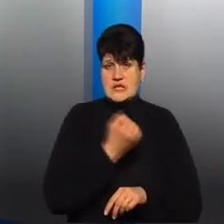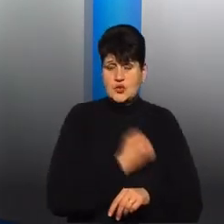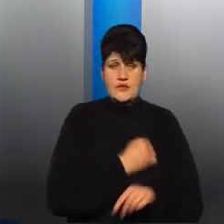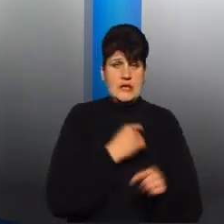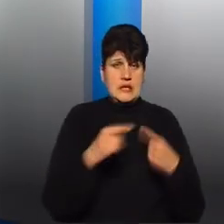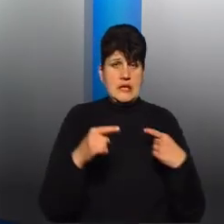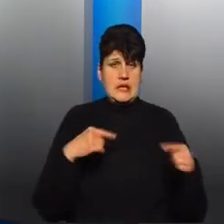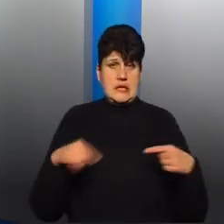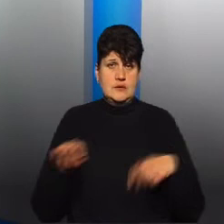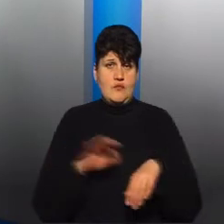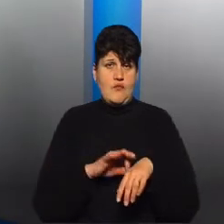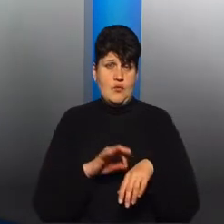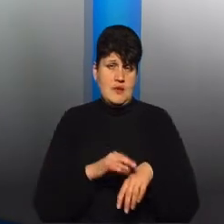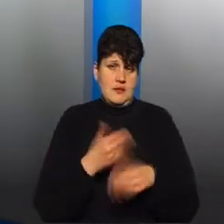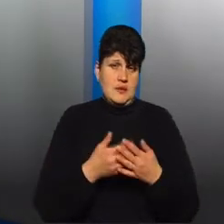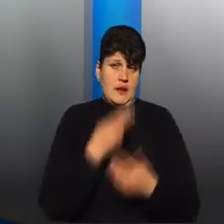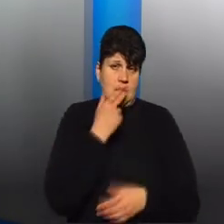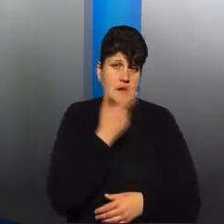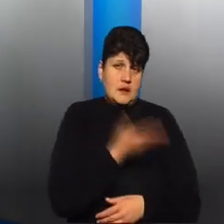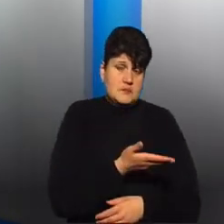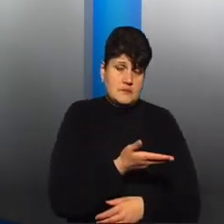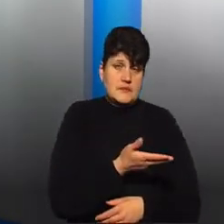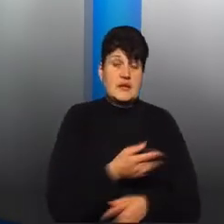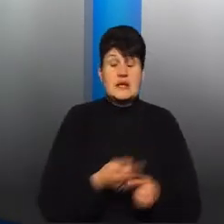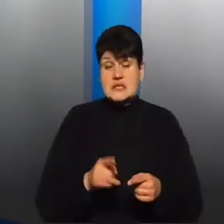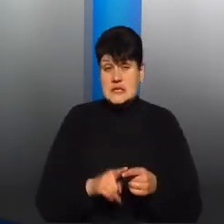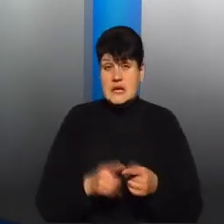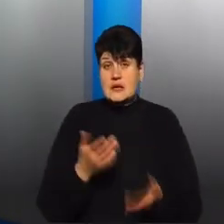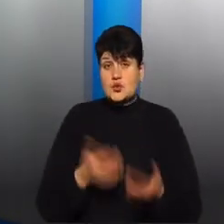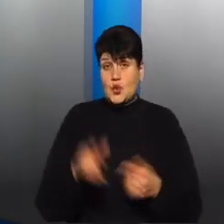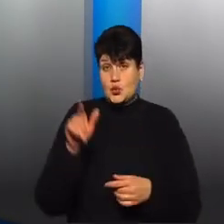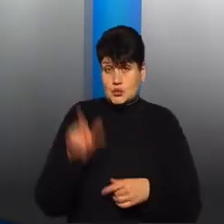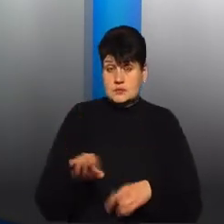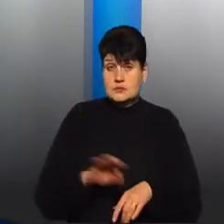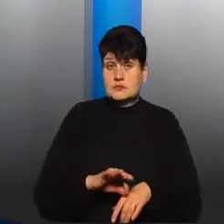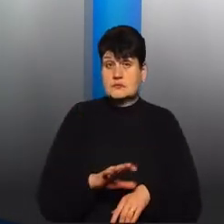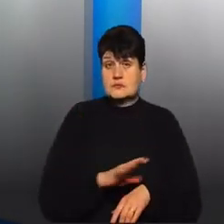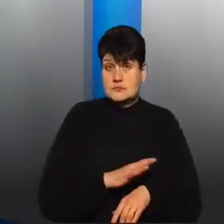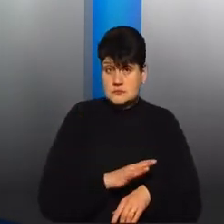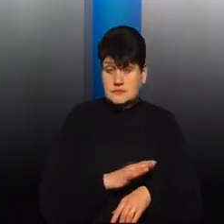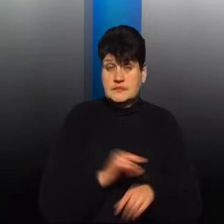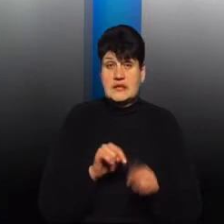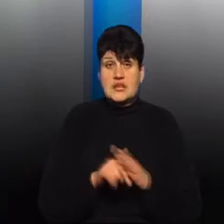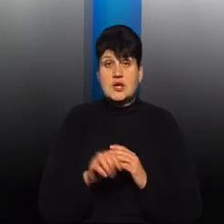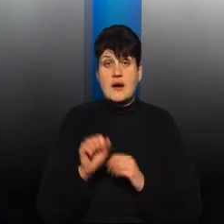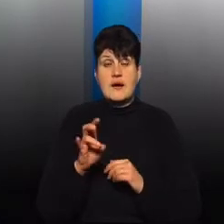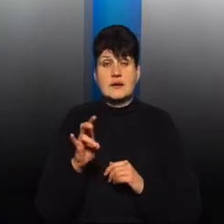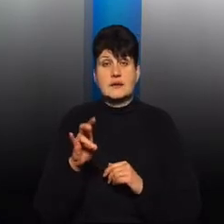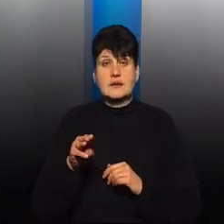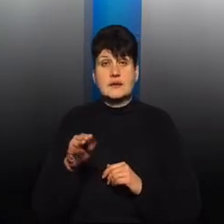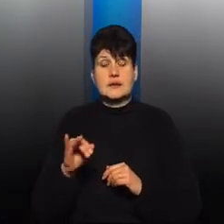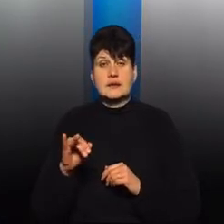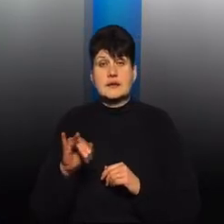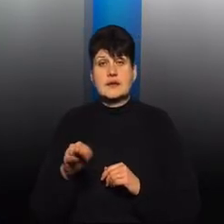грипу. Так же само тут буде. І навіть якщо людина перехворіла, значить дані антитіла, які вироблені